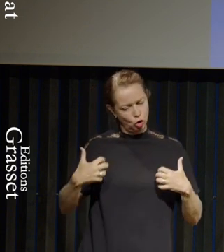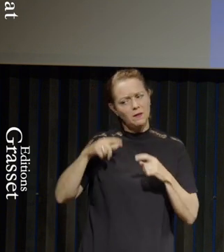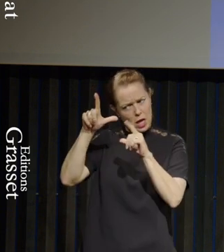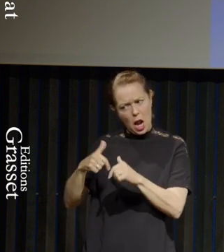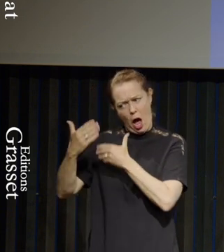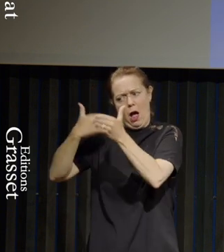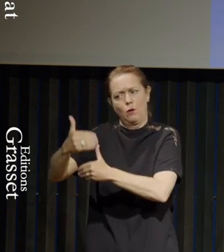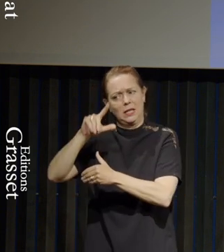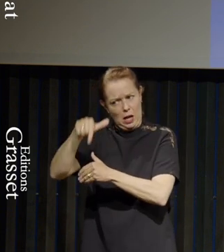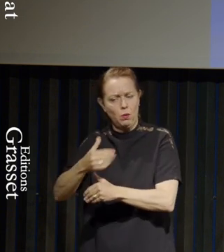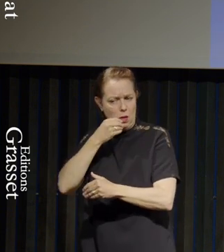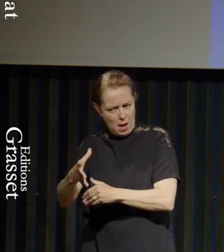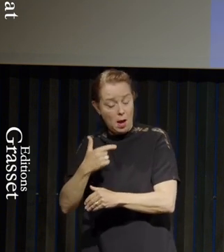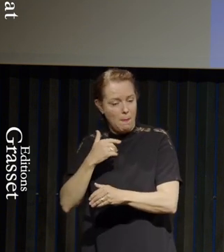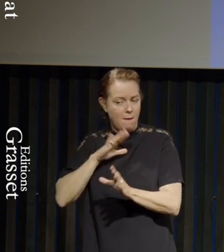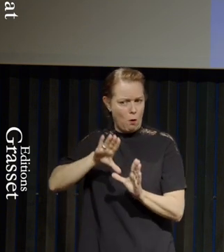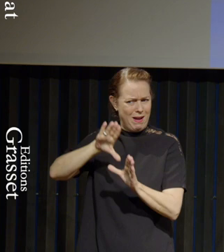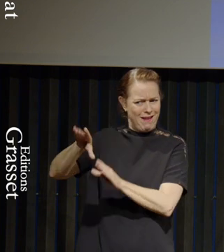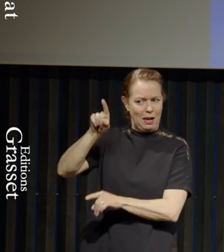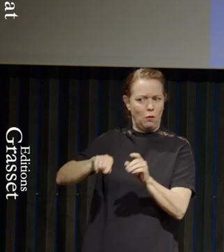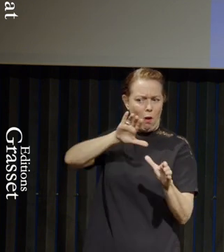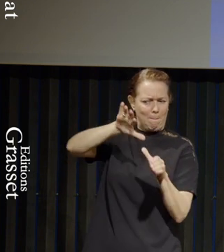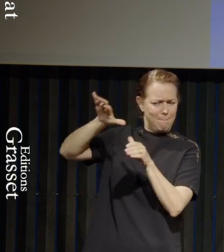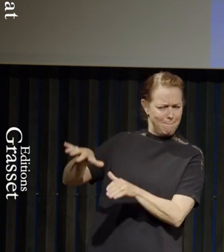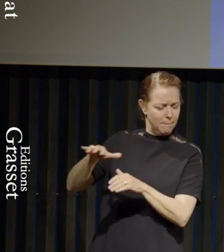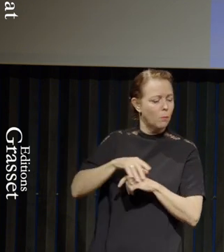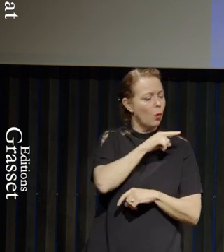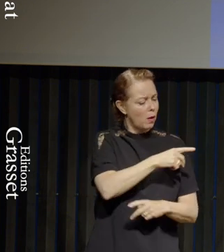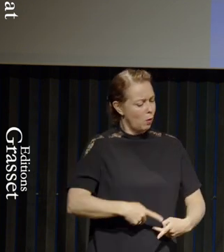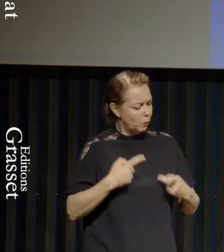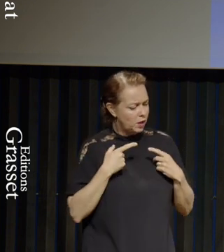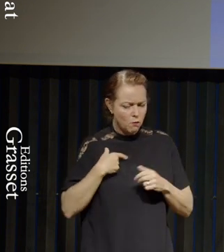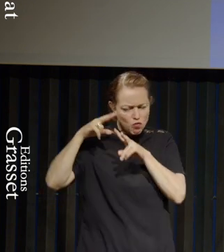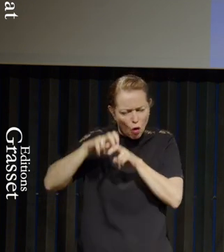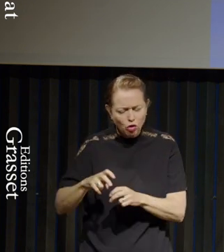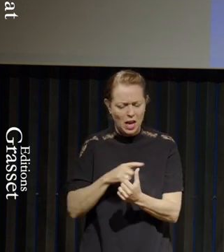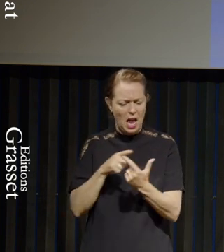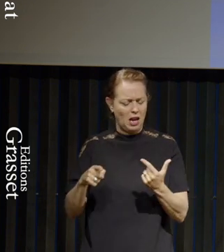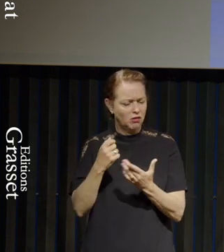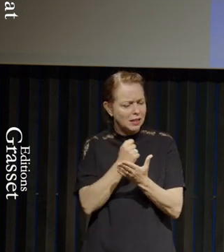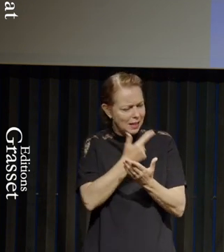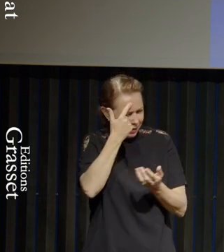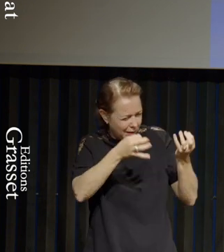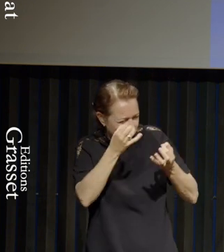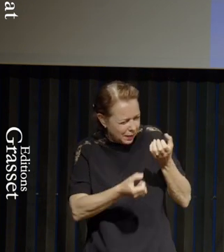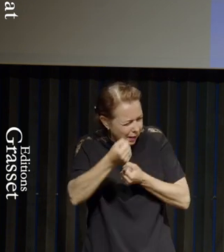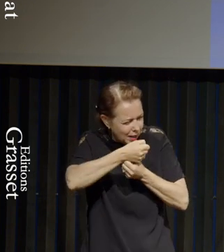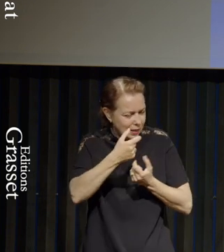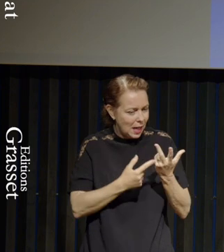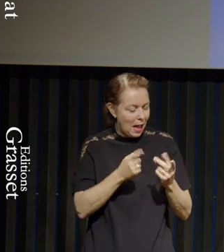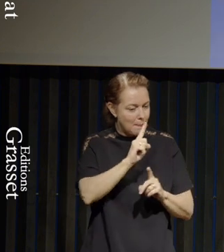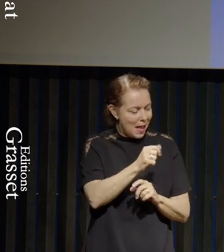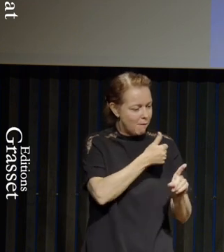aussi d'en sortir. Vous citez tout au long de votre livre beaucoup de recherches, des tests de créativité par exemple, mais vous revenez